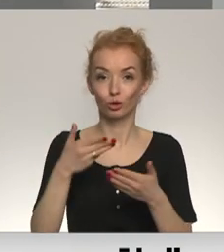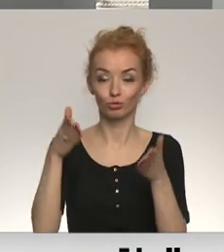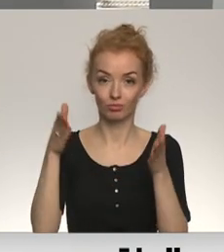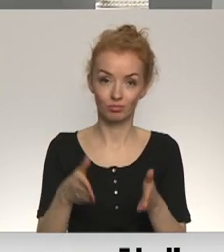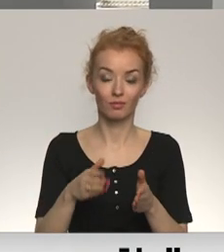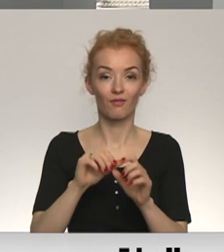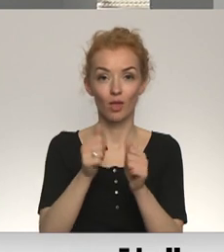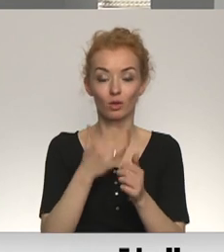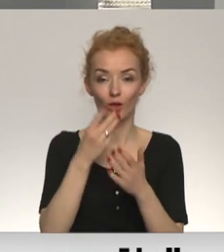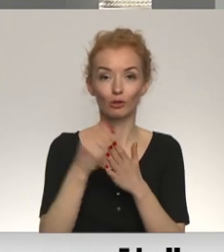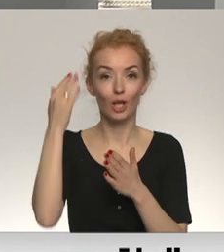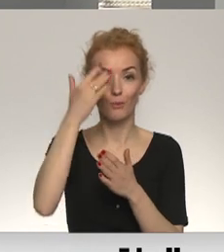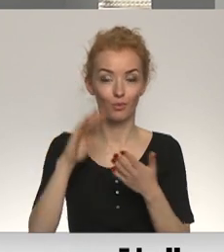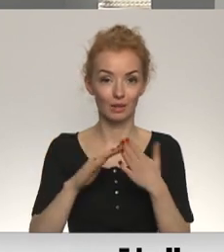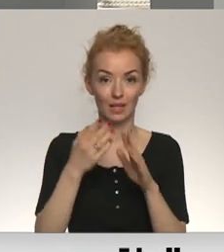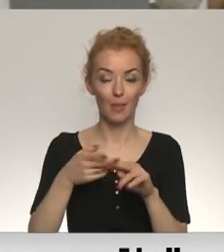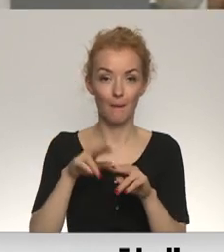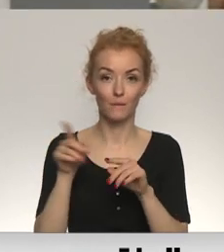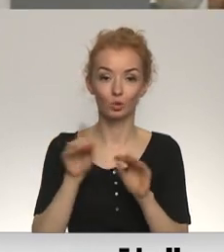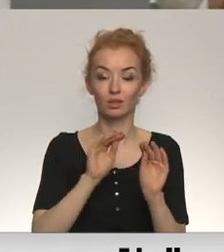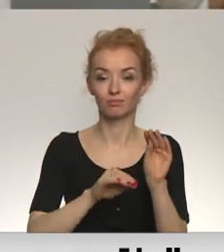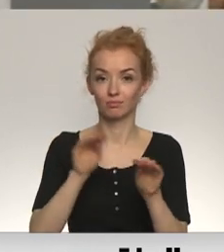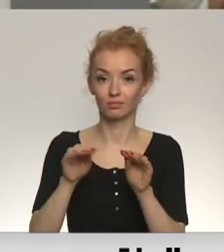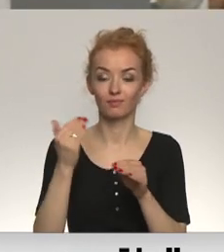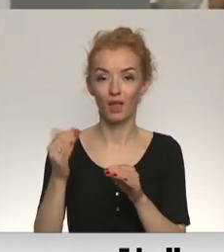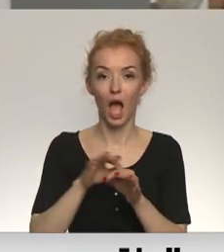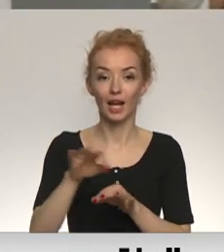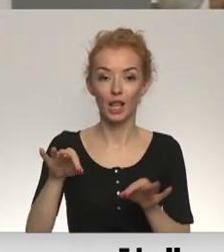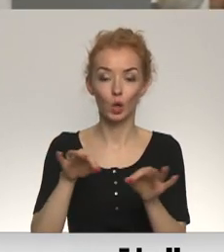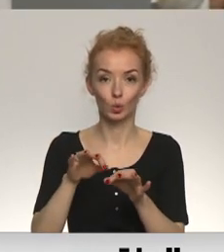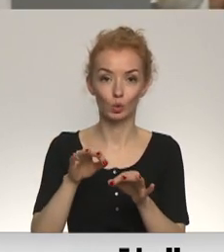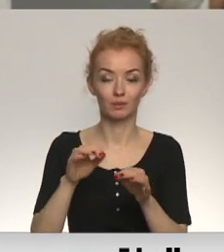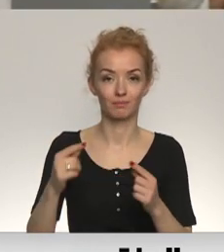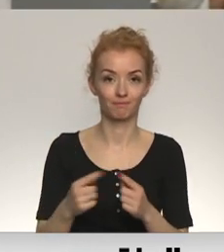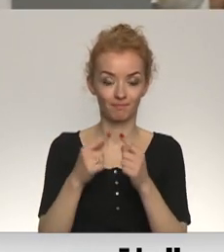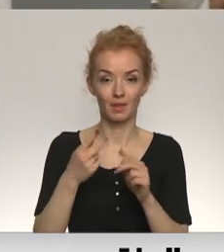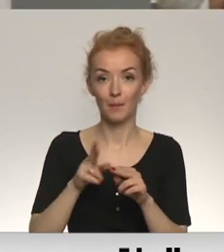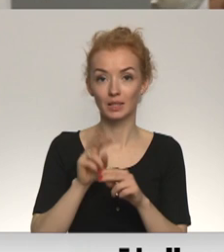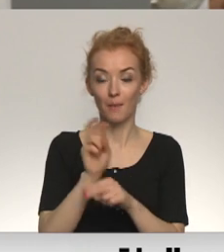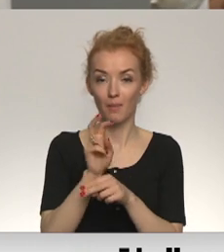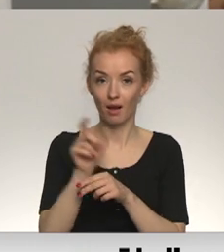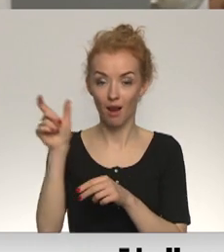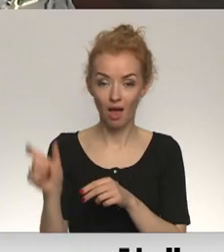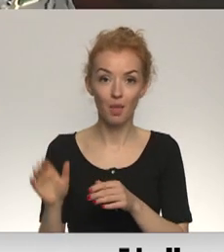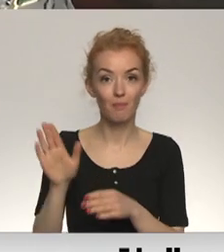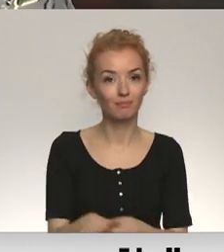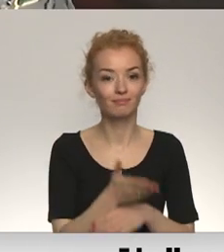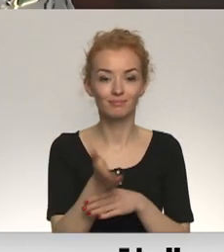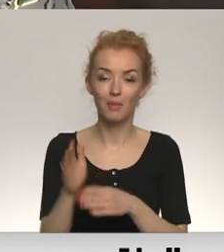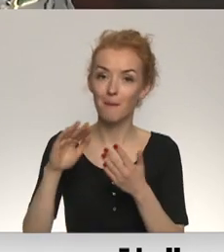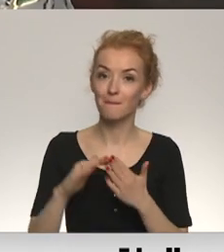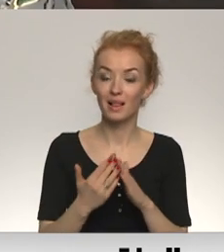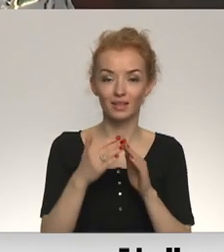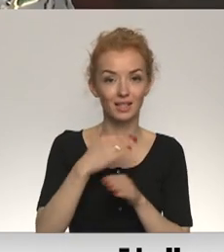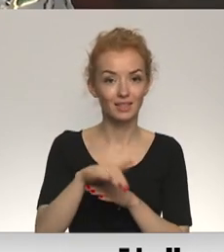sapņu pilsētu. Tāpēc izstādē eksponēti iekārtot pēc arhitektūras principiem, ļaujotās apmeklētājiem gluži kā pastaigājoties pa pilsētas